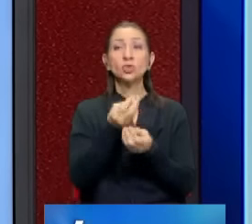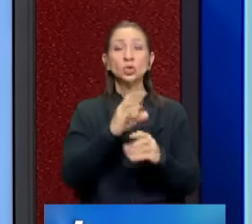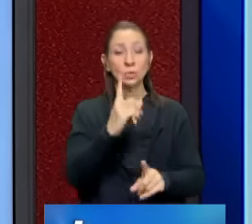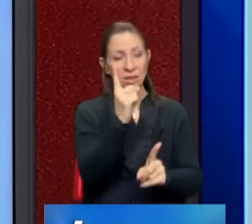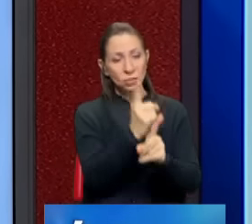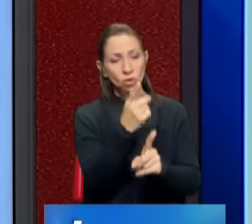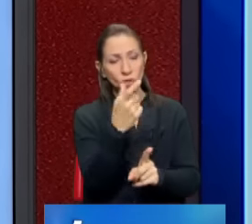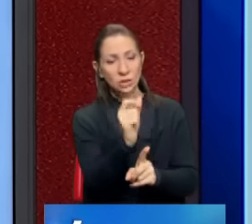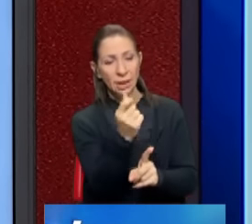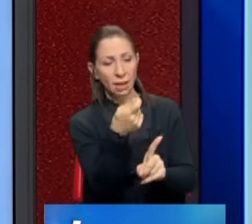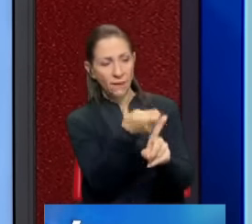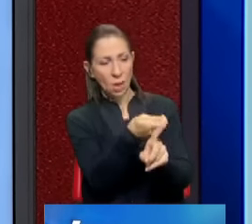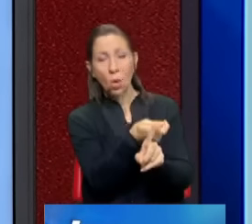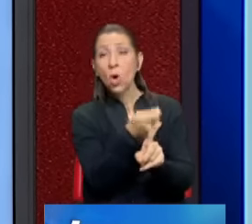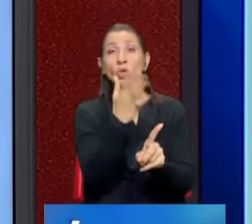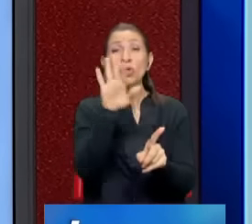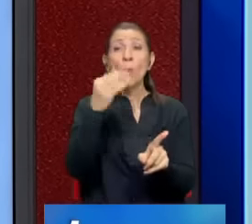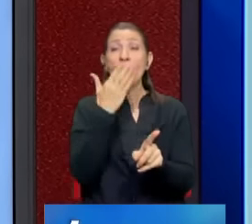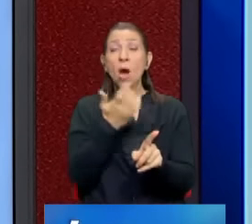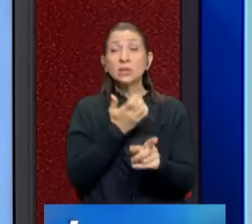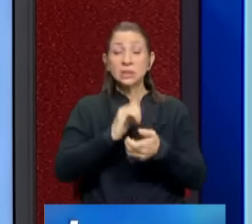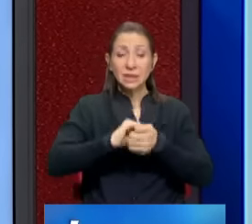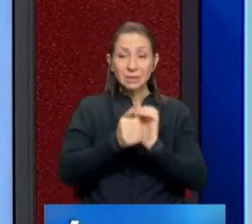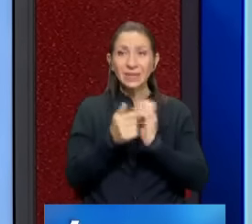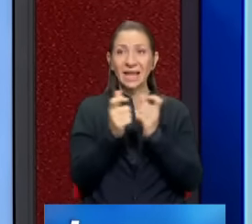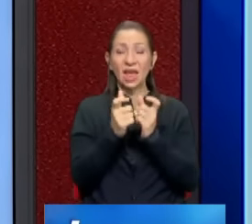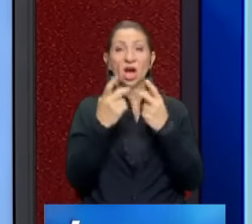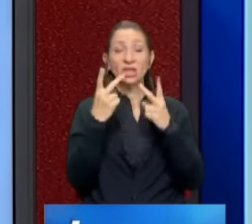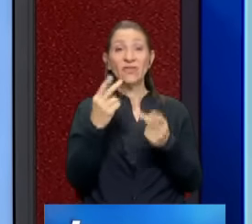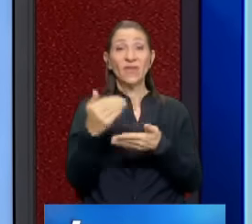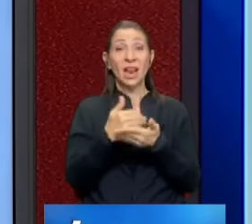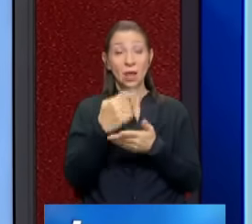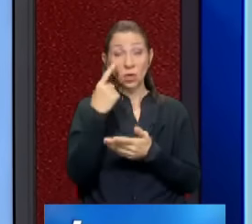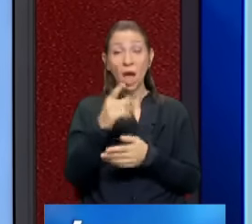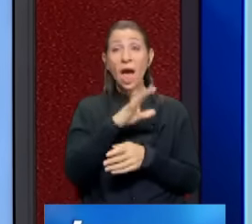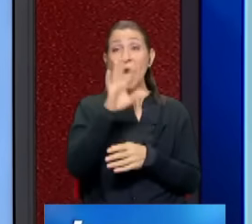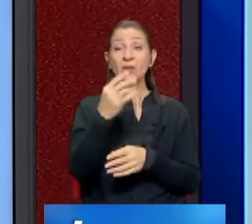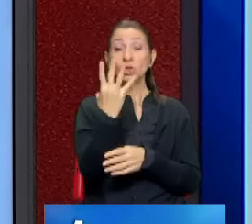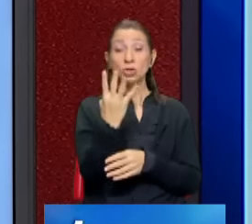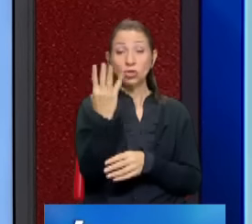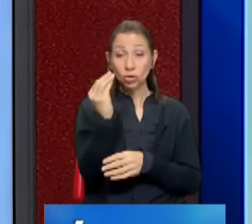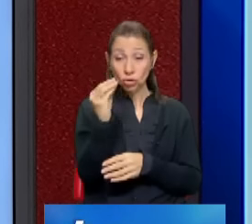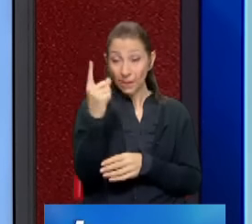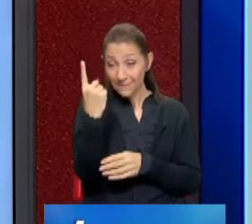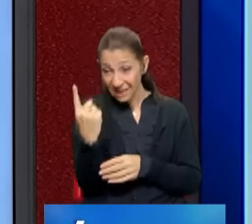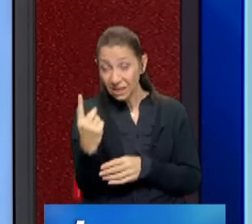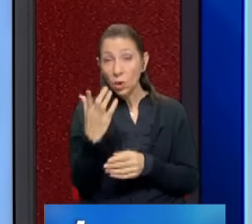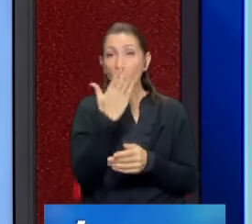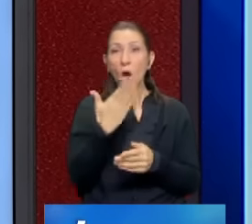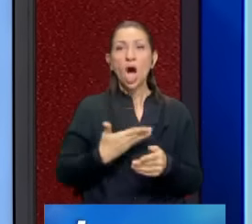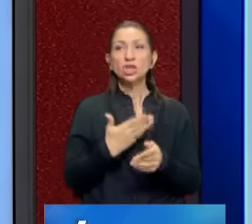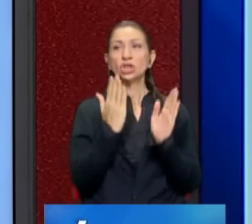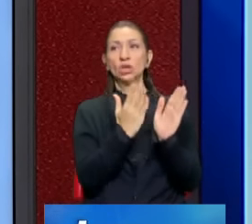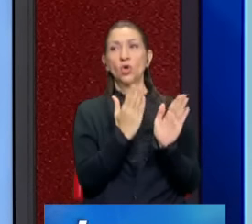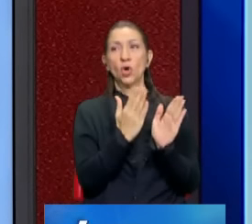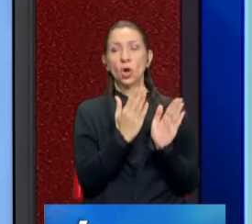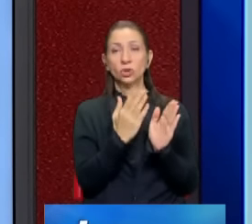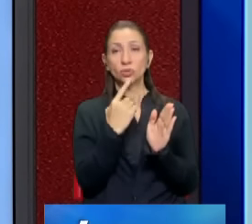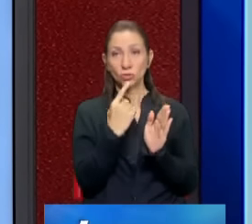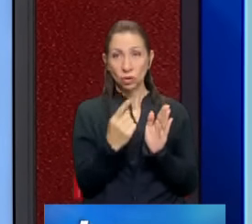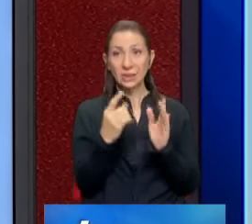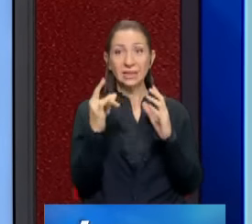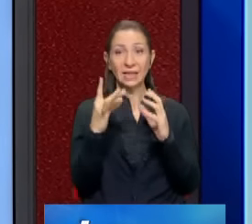başına 90 lira veriyor. Tüm Öğrenci Velileri Dayanışma Derneği'nin açıkladığı verilere göre her 4 çocuktan biri okula aç gidiyor